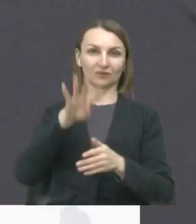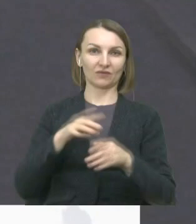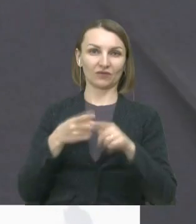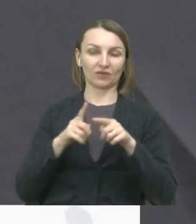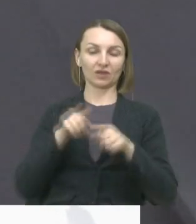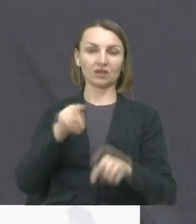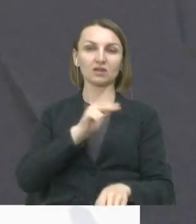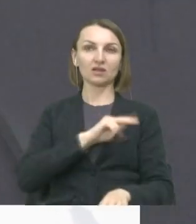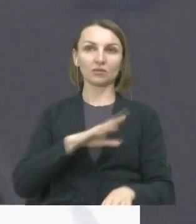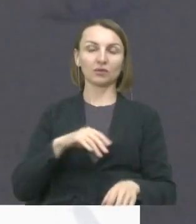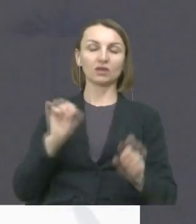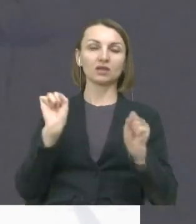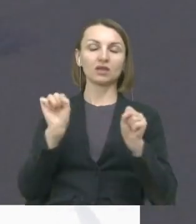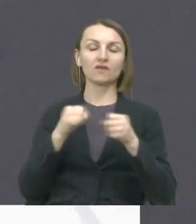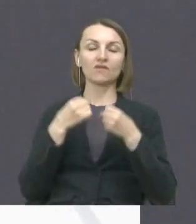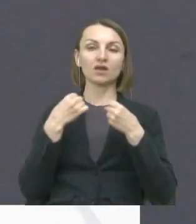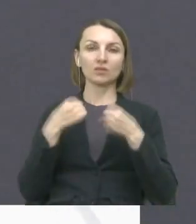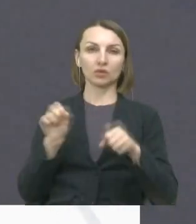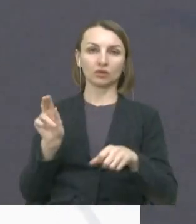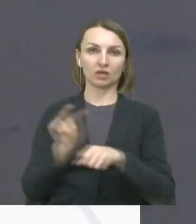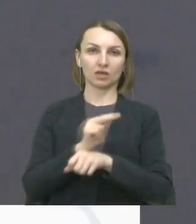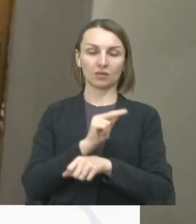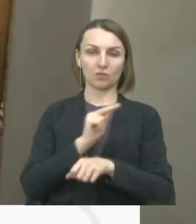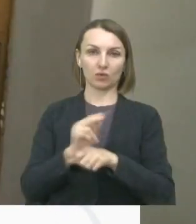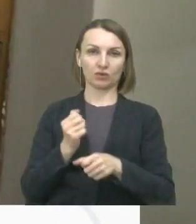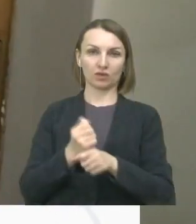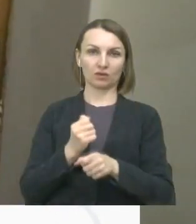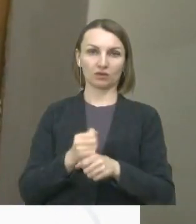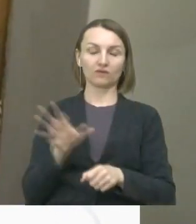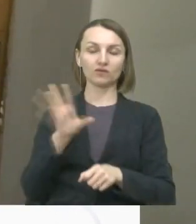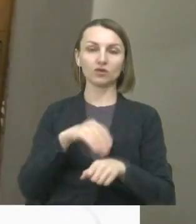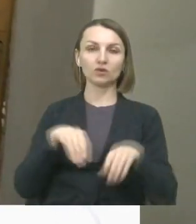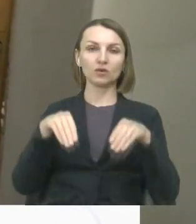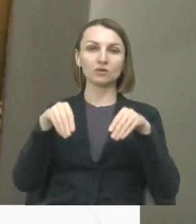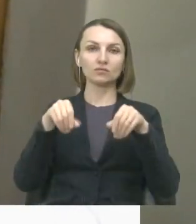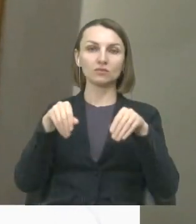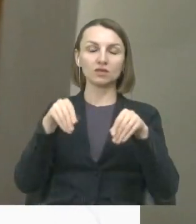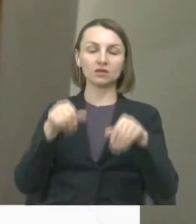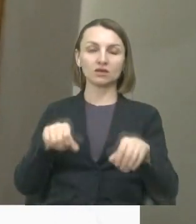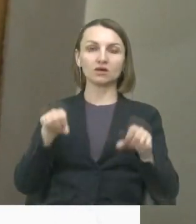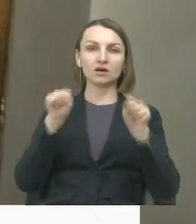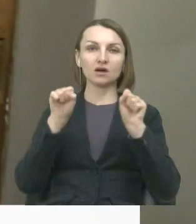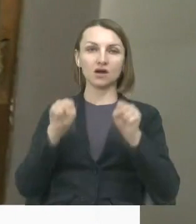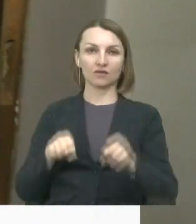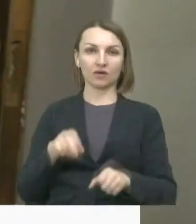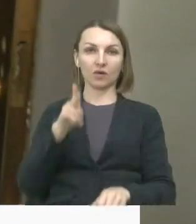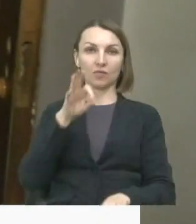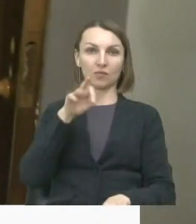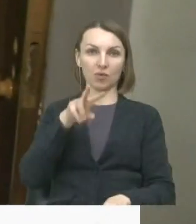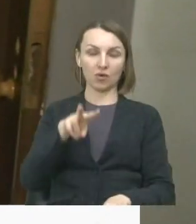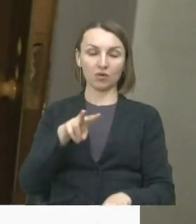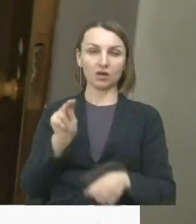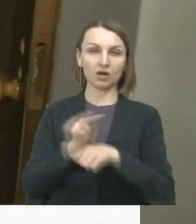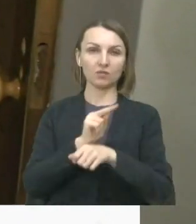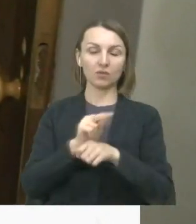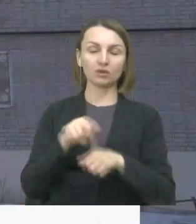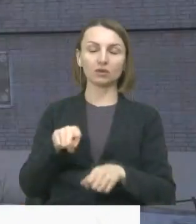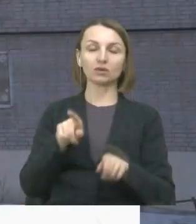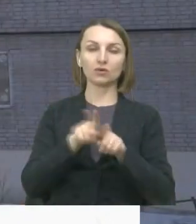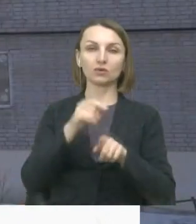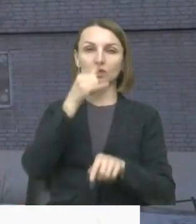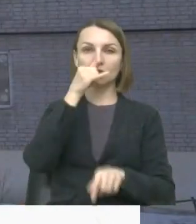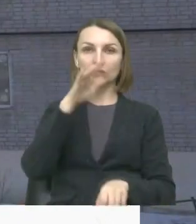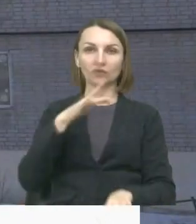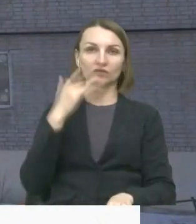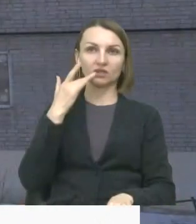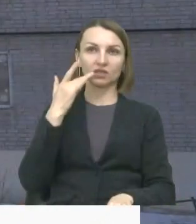делать. Все у нас сыпется. Один песок. Пол невозможно ремонт делать, потому что подвал весь всегда затопленный. Дом